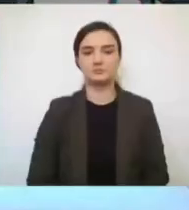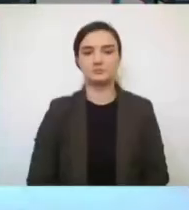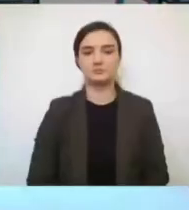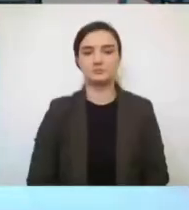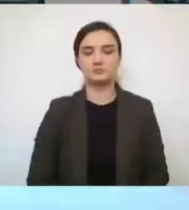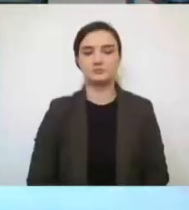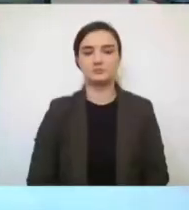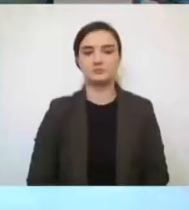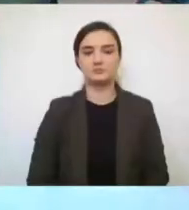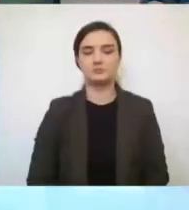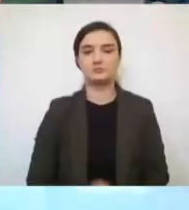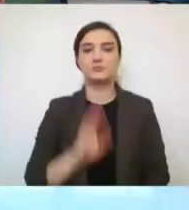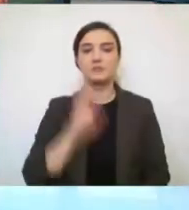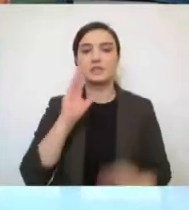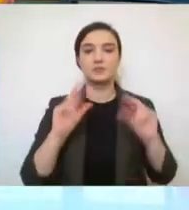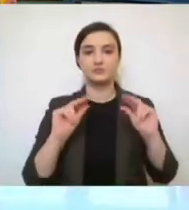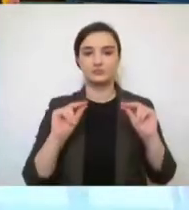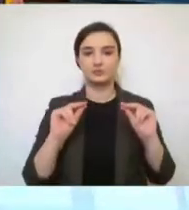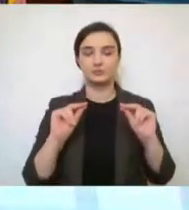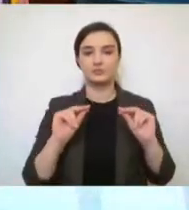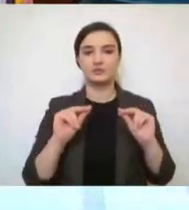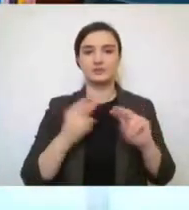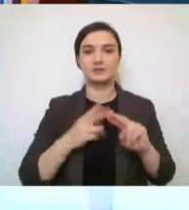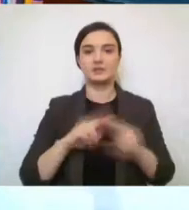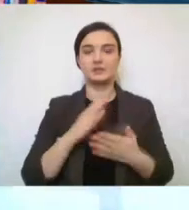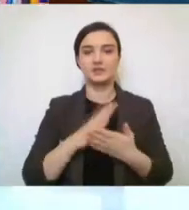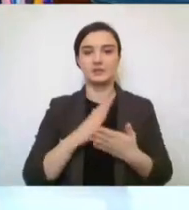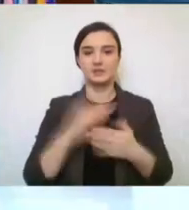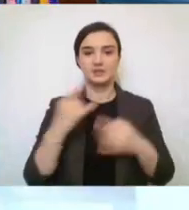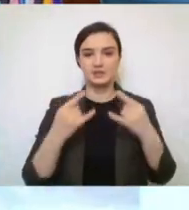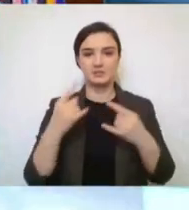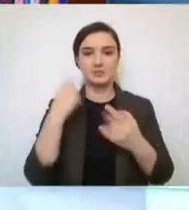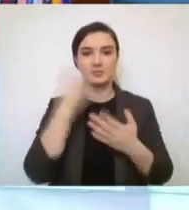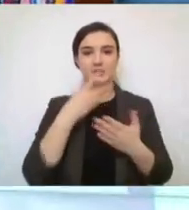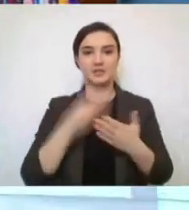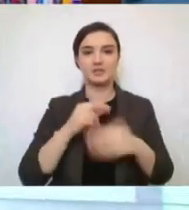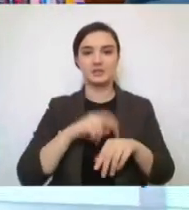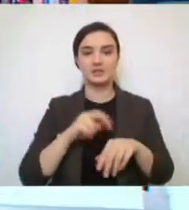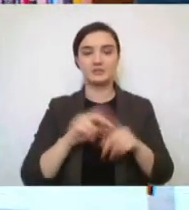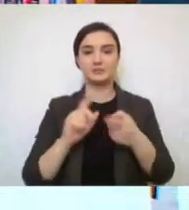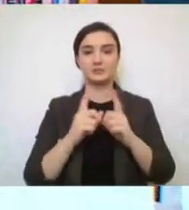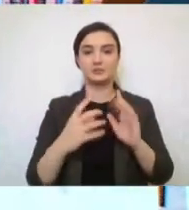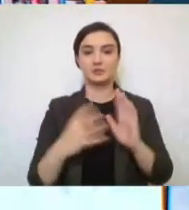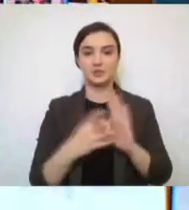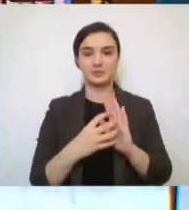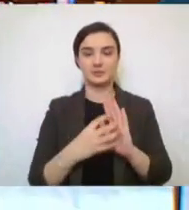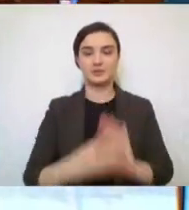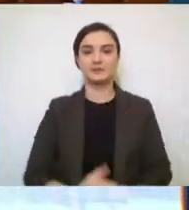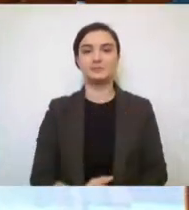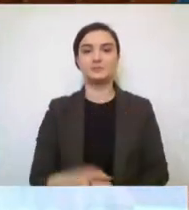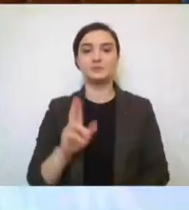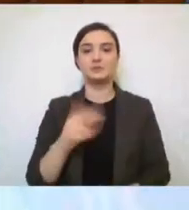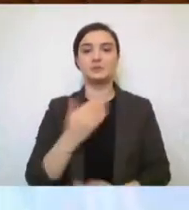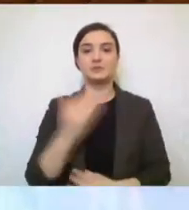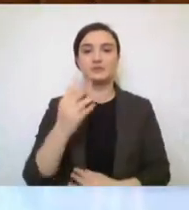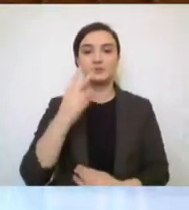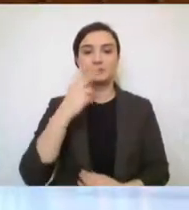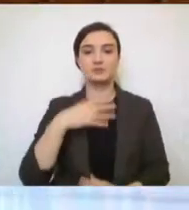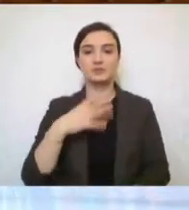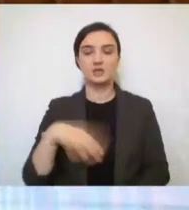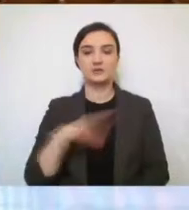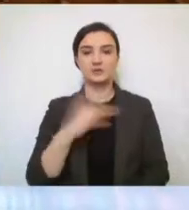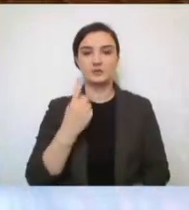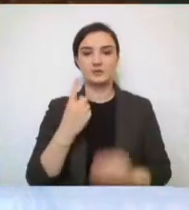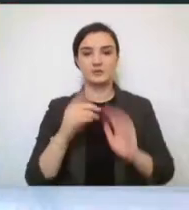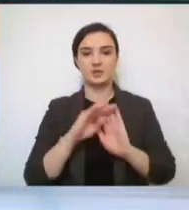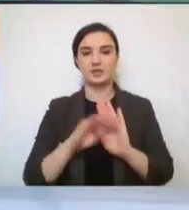დილამში დობისა. ეს გახლავთ გადაცემა პირადი ექიმი მარი მალაზონია სურდო თარგმანით და თქვენ გვიყურებთ საქართველოს პირველი არხის